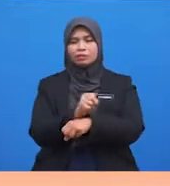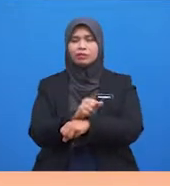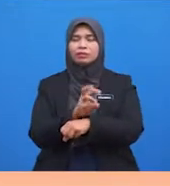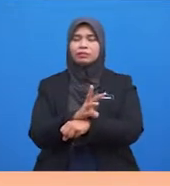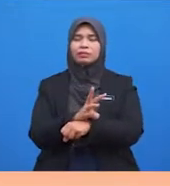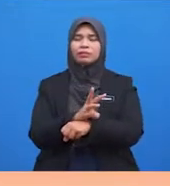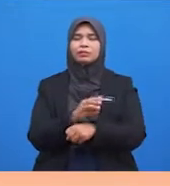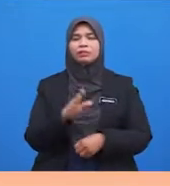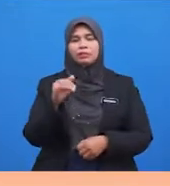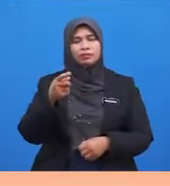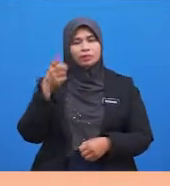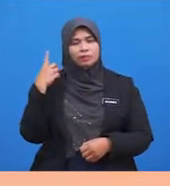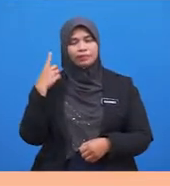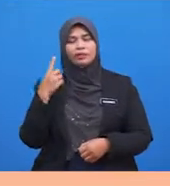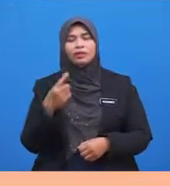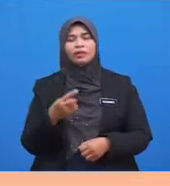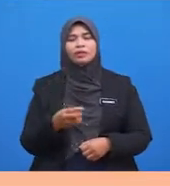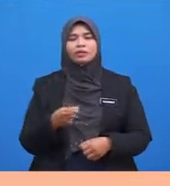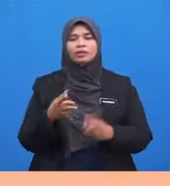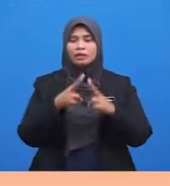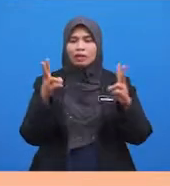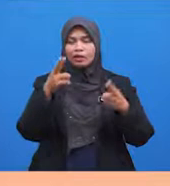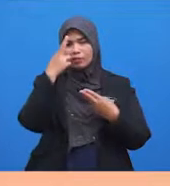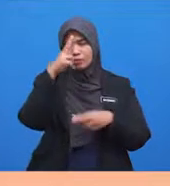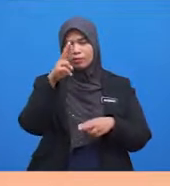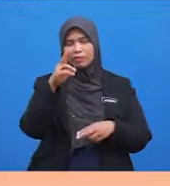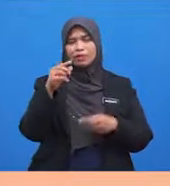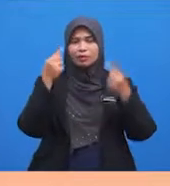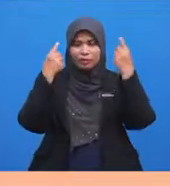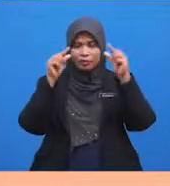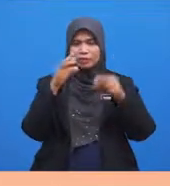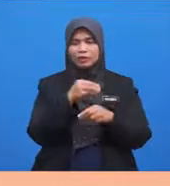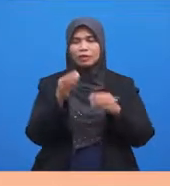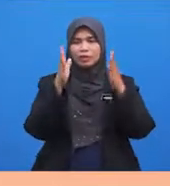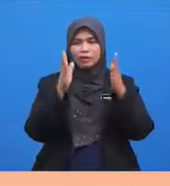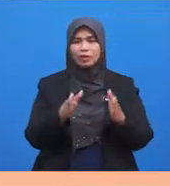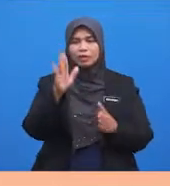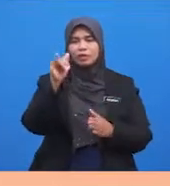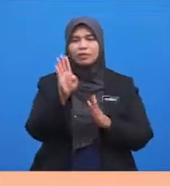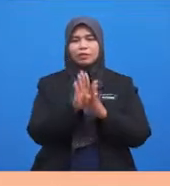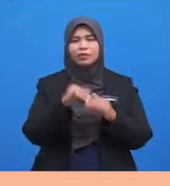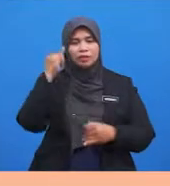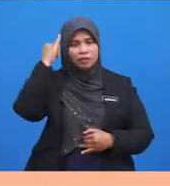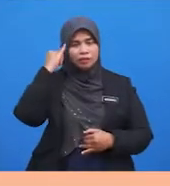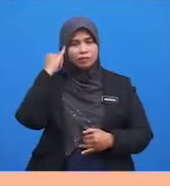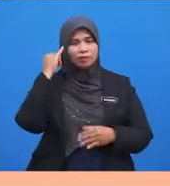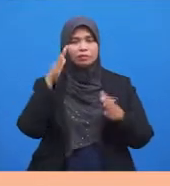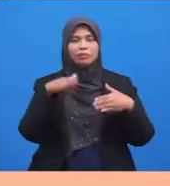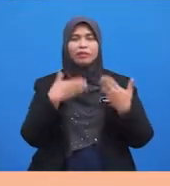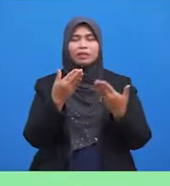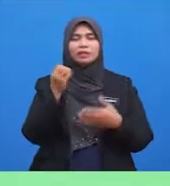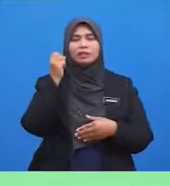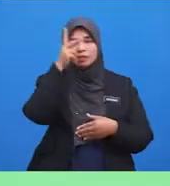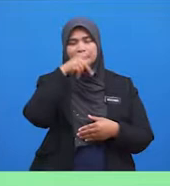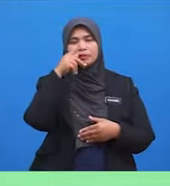wasallam terdahulu sangat menghormati guru dan orang yang berilmu. Bagaimanakah sikap